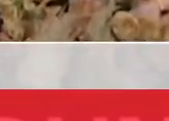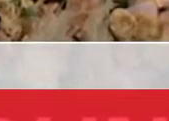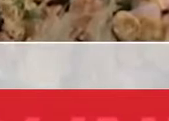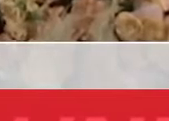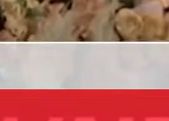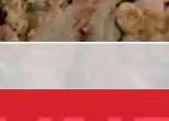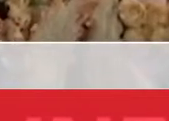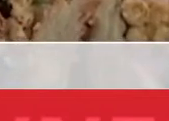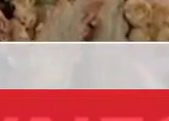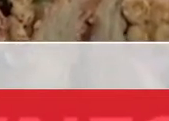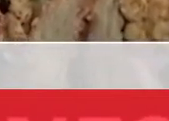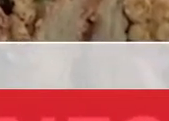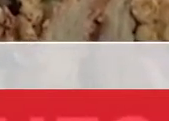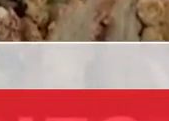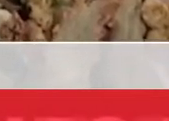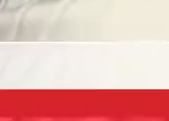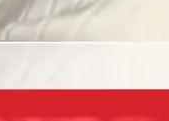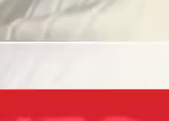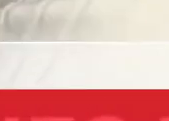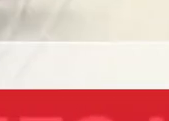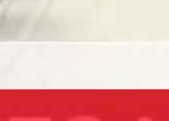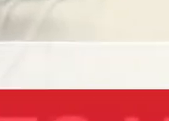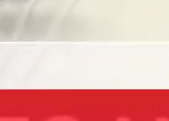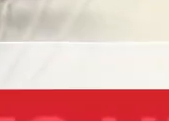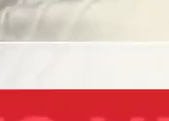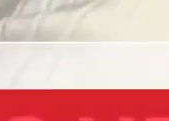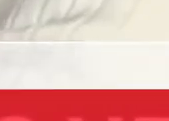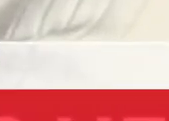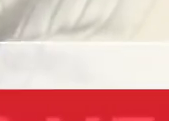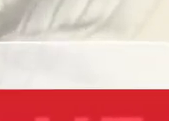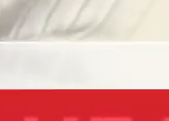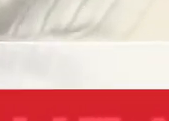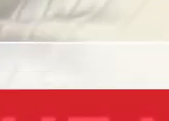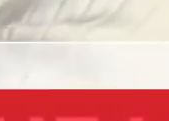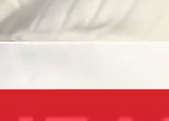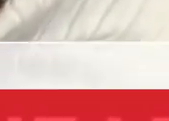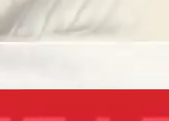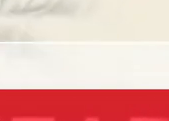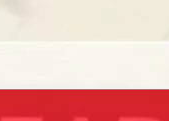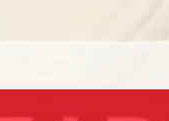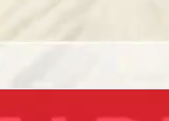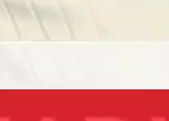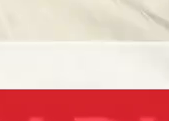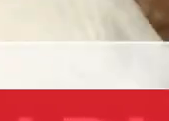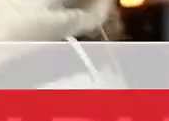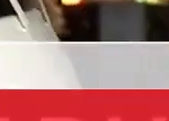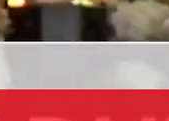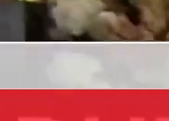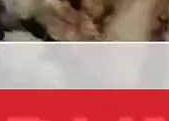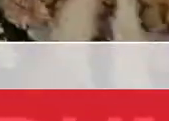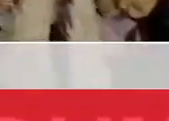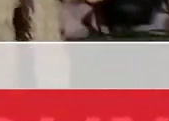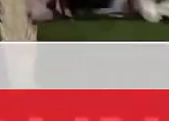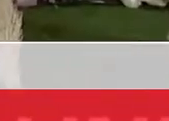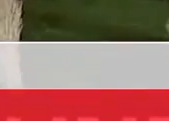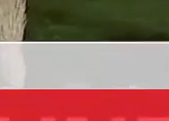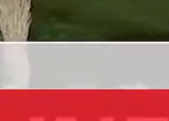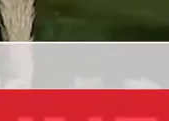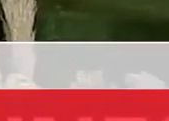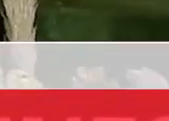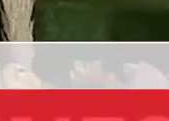At si pambansang Ginoo David Licauco, bakit lumuhod at sinuota ng sing-sing si Barbie Forteza?